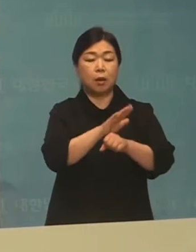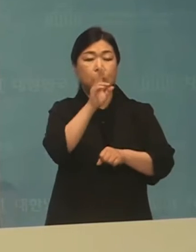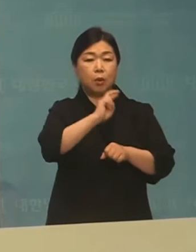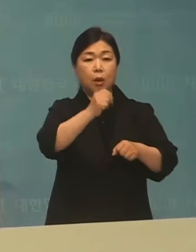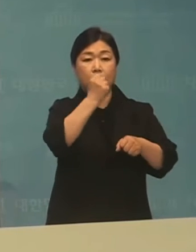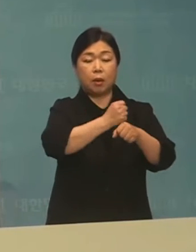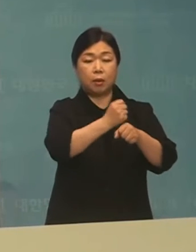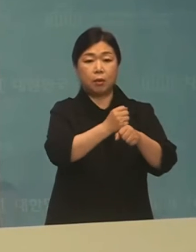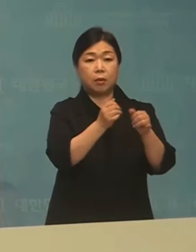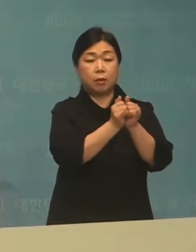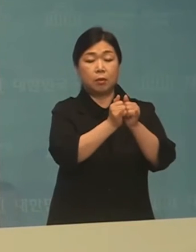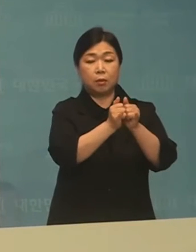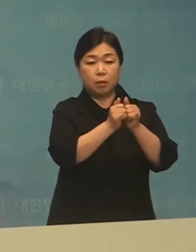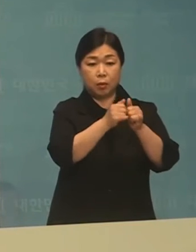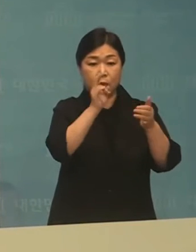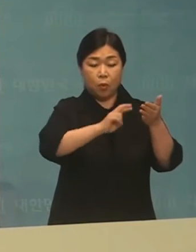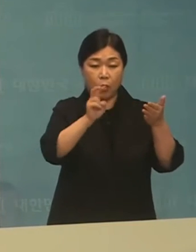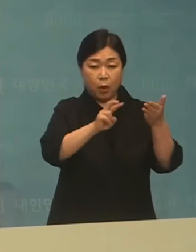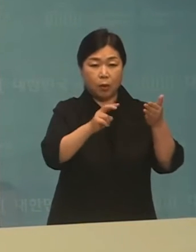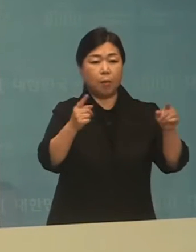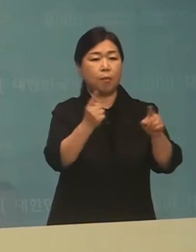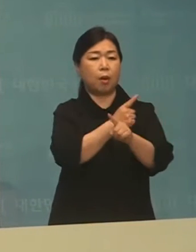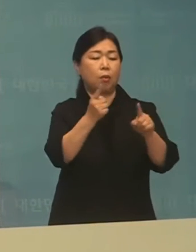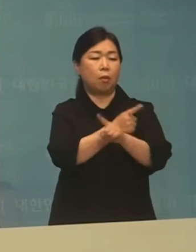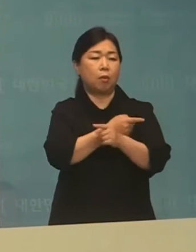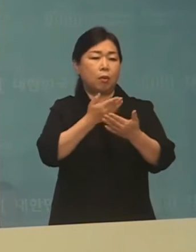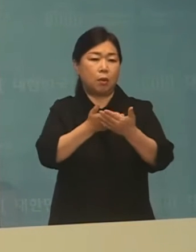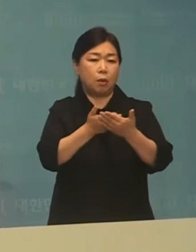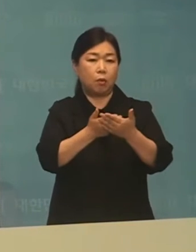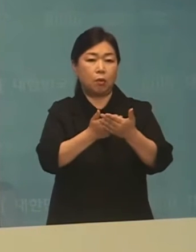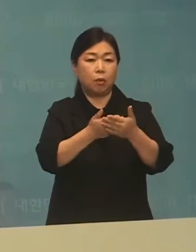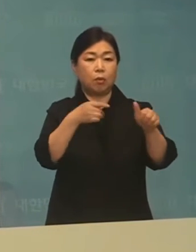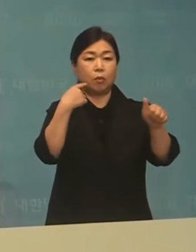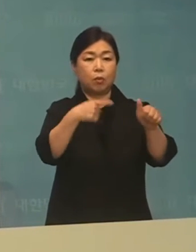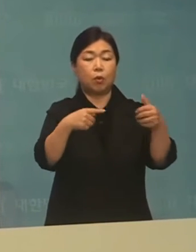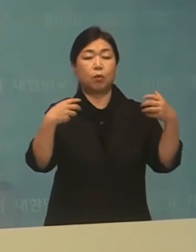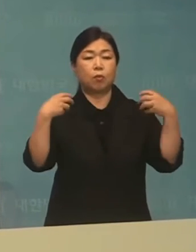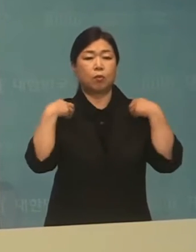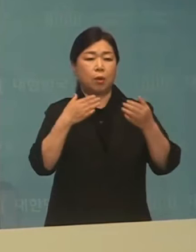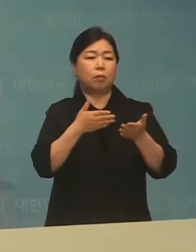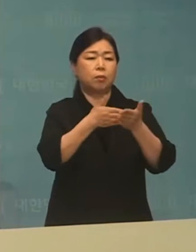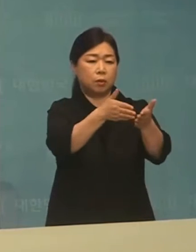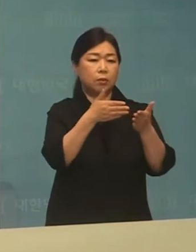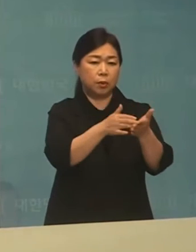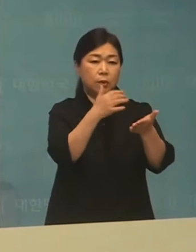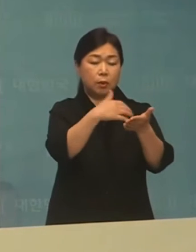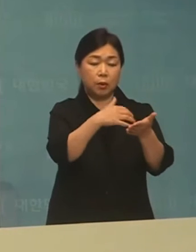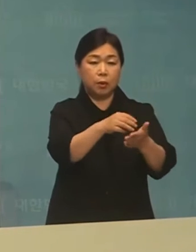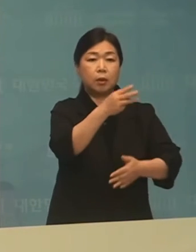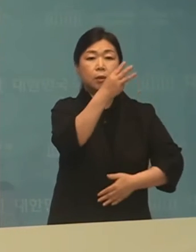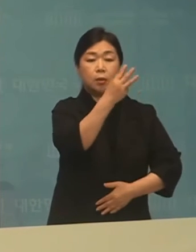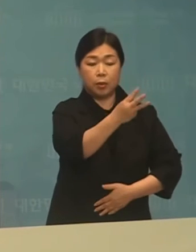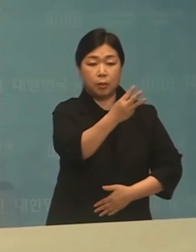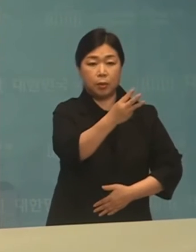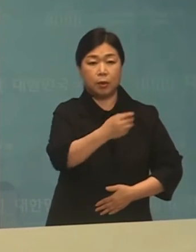교육부에서 세차게 일어나고 있습니다. 또 많은